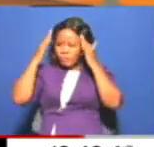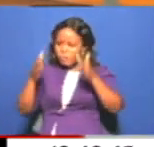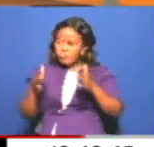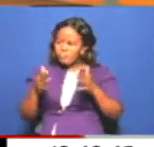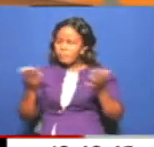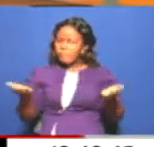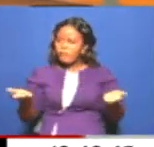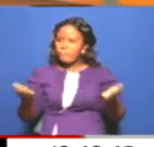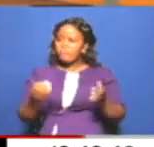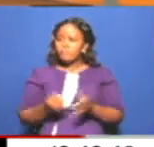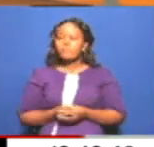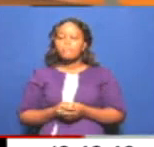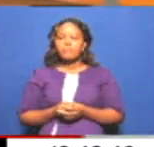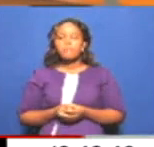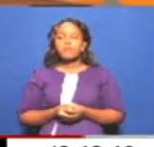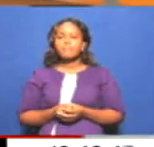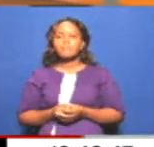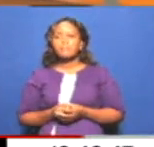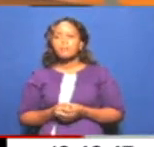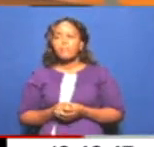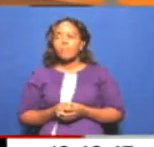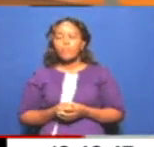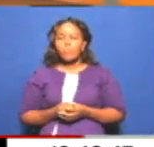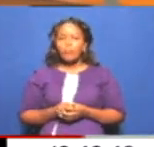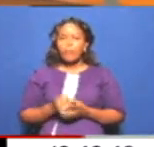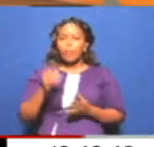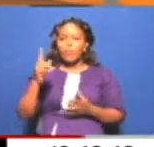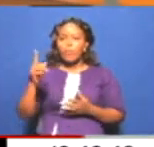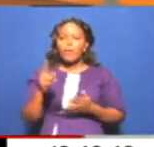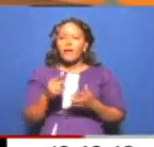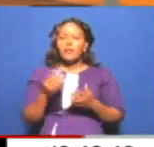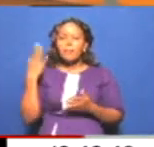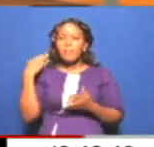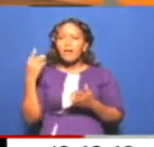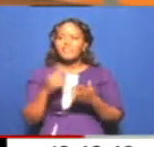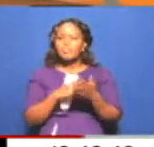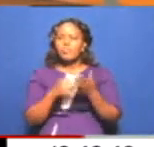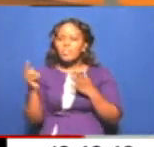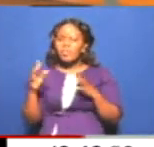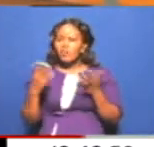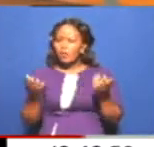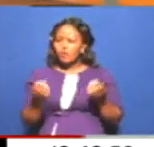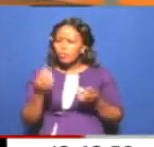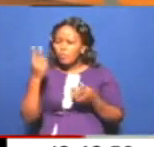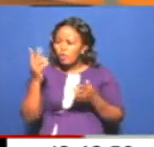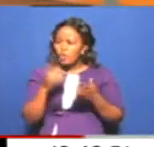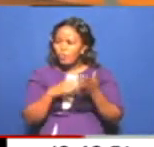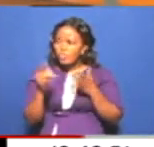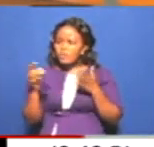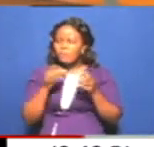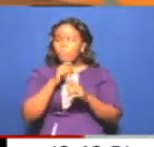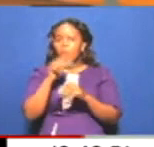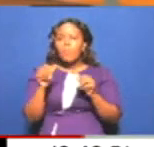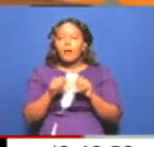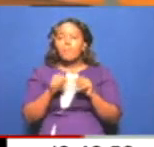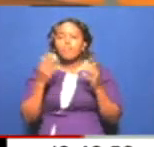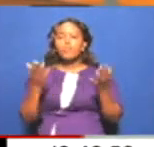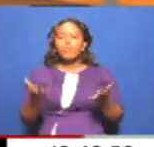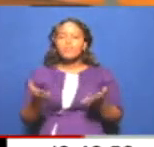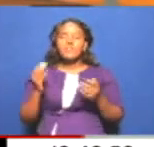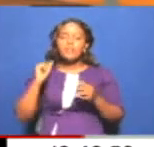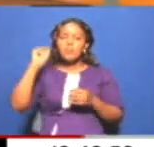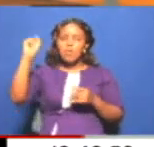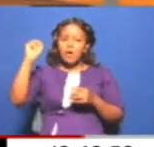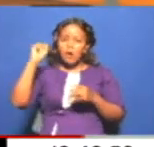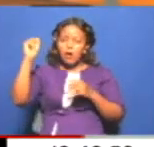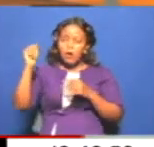masuala ambayo yamejiri juma moja lililopita ama majuma mawili yaliyopita kuhusiana na mswada wa marekebisho ya sheria kuhusu